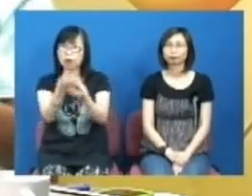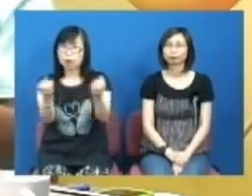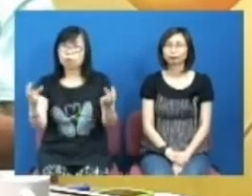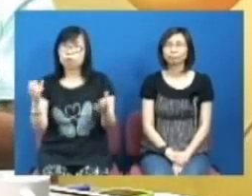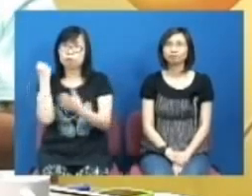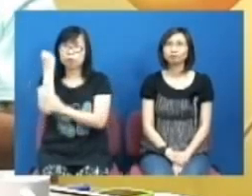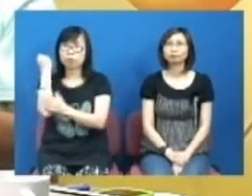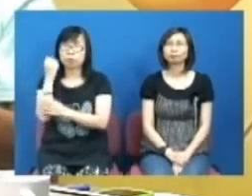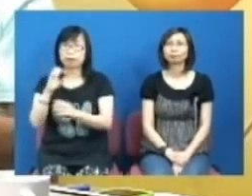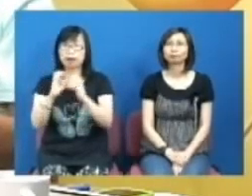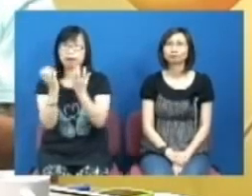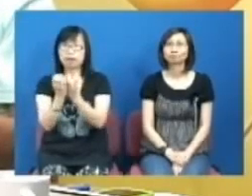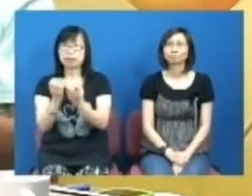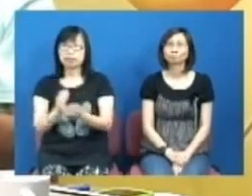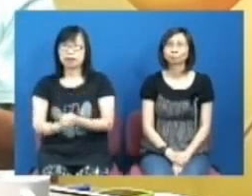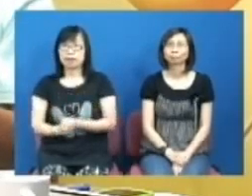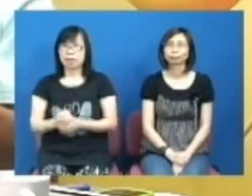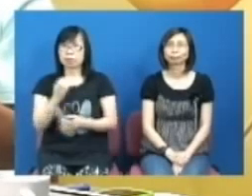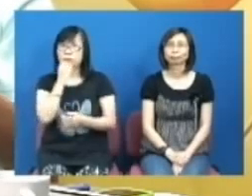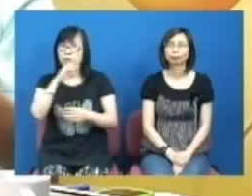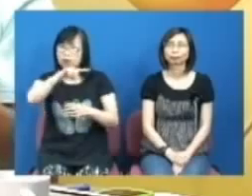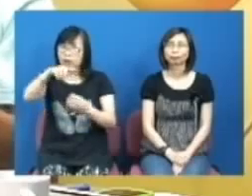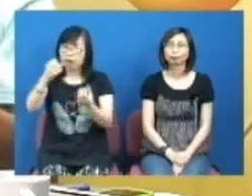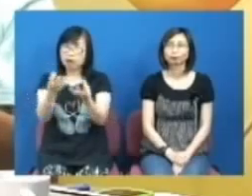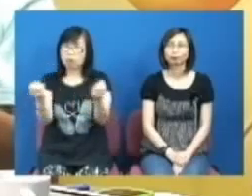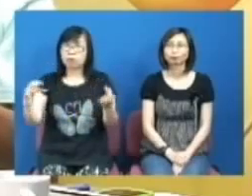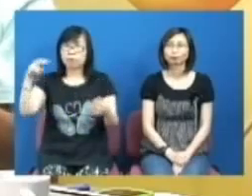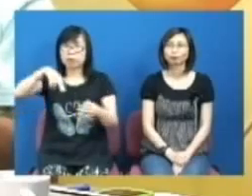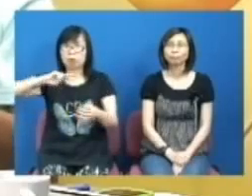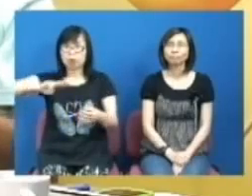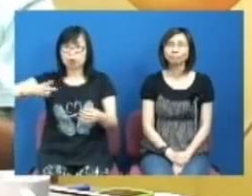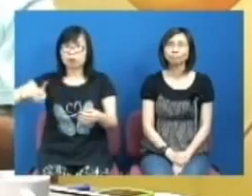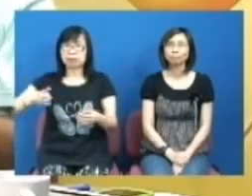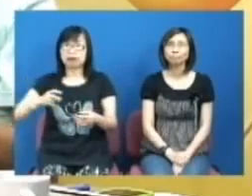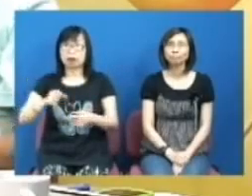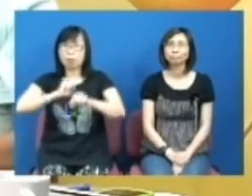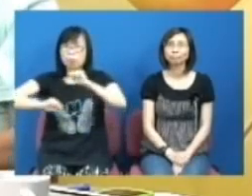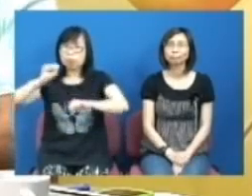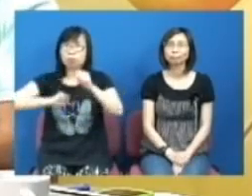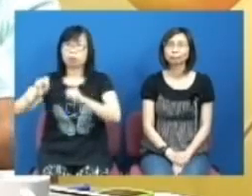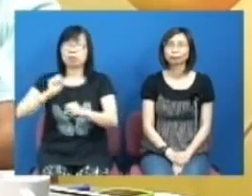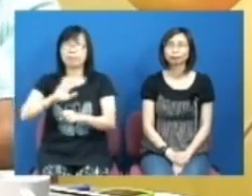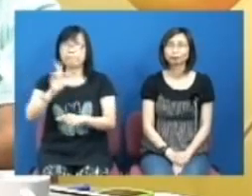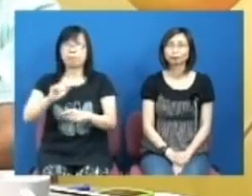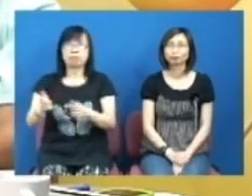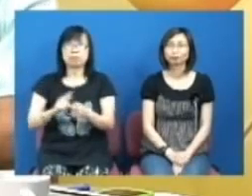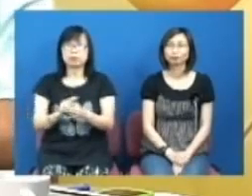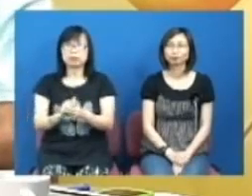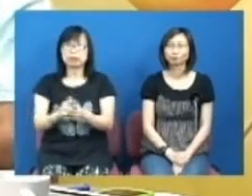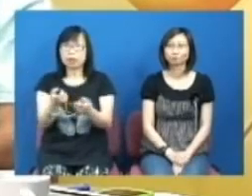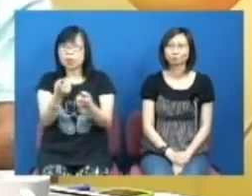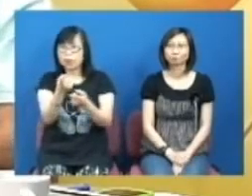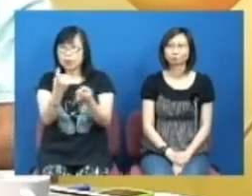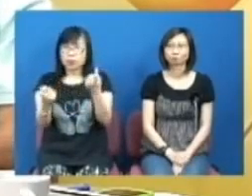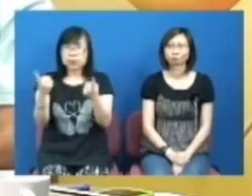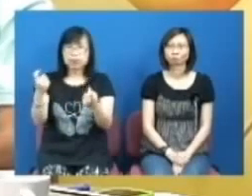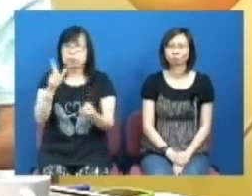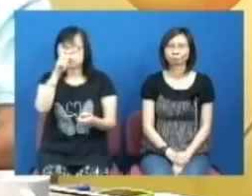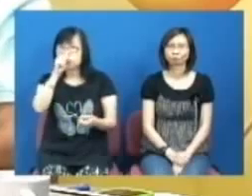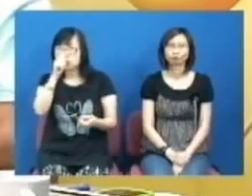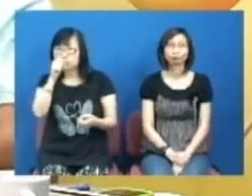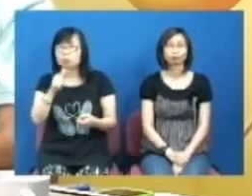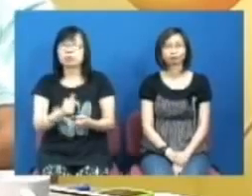在東歐的衛星國裏面的改革運動是不能夠挑戰這個蘇聯的主權，因為蘇聯就發明了一